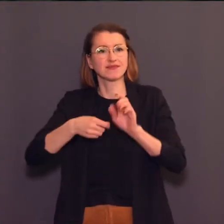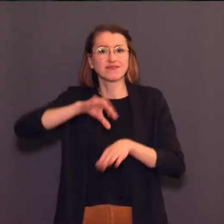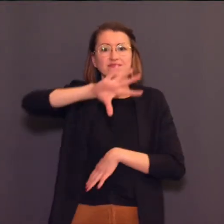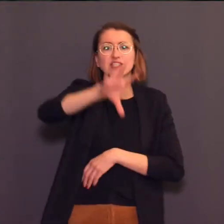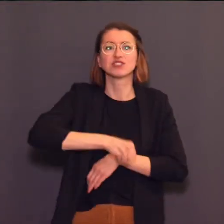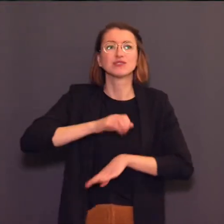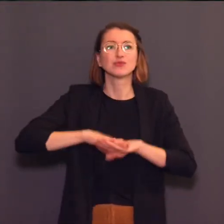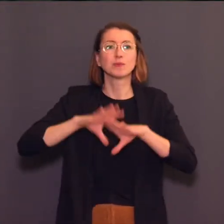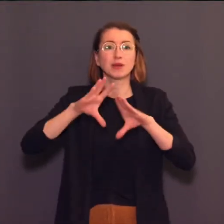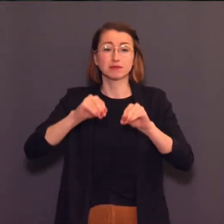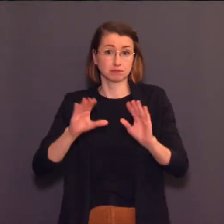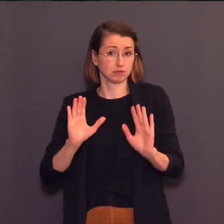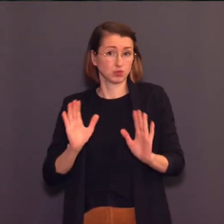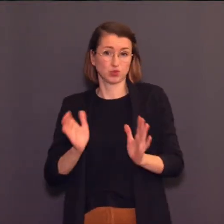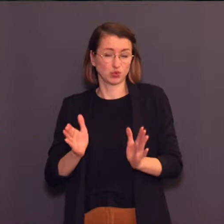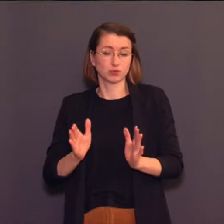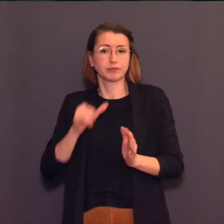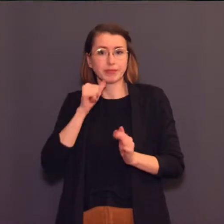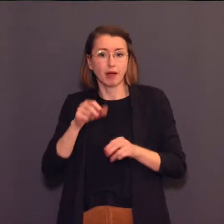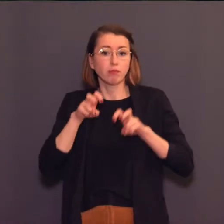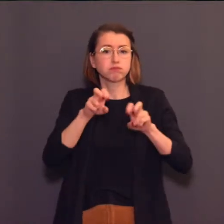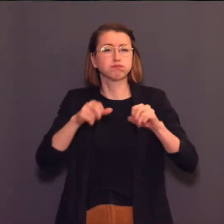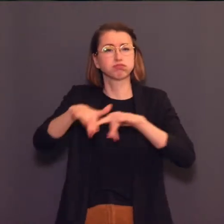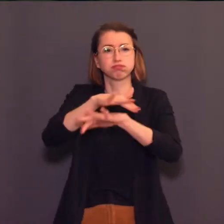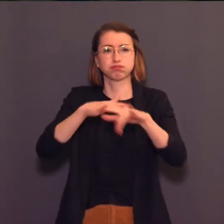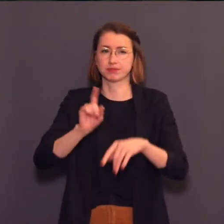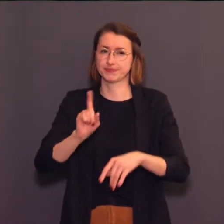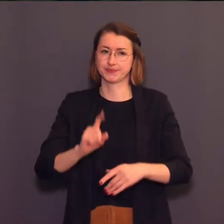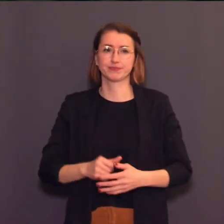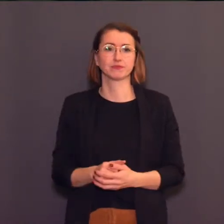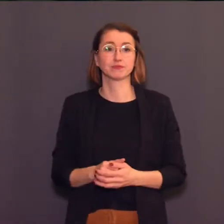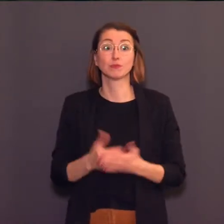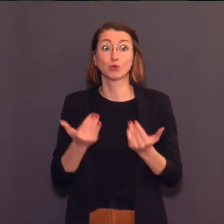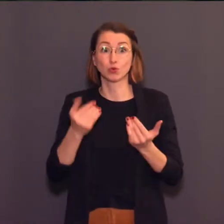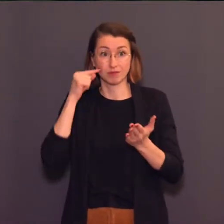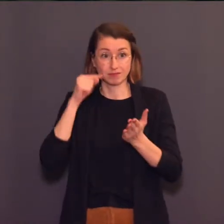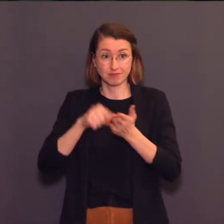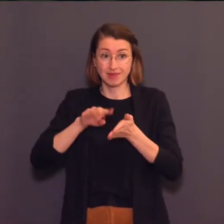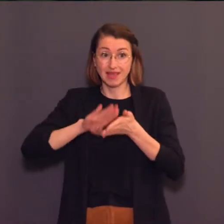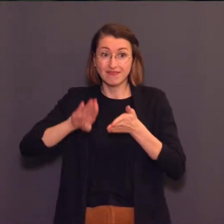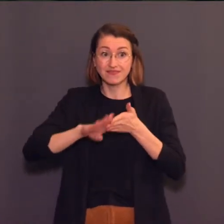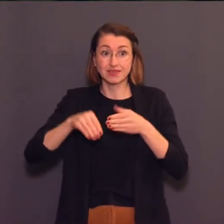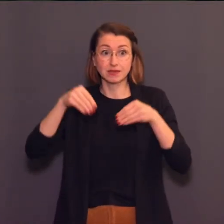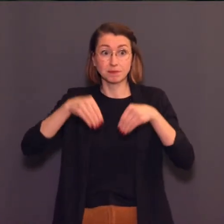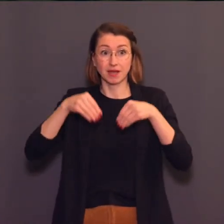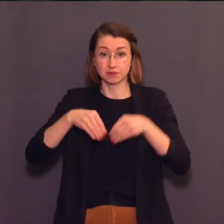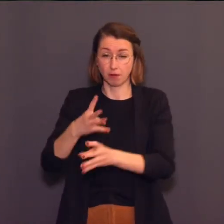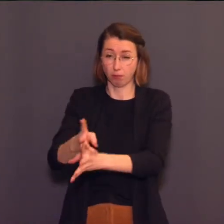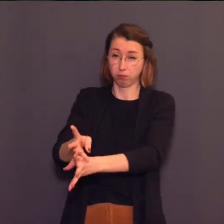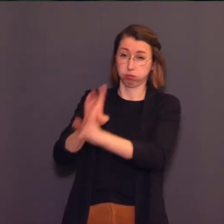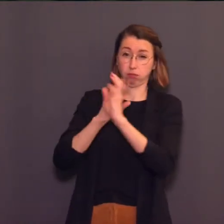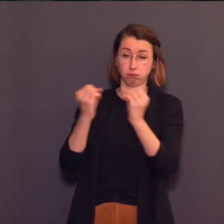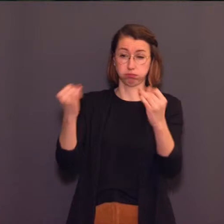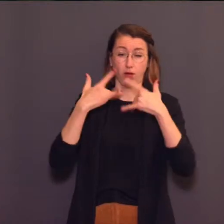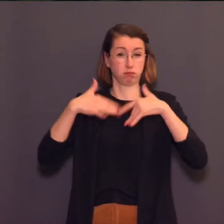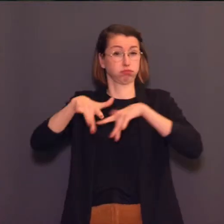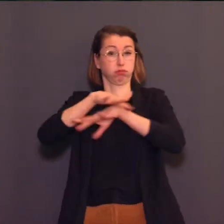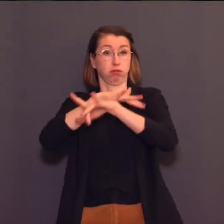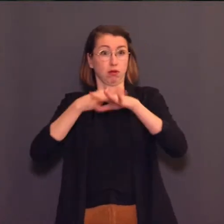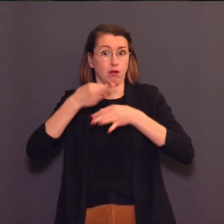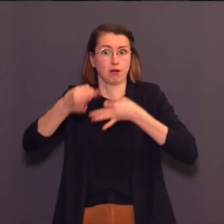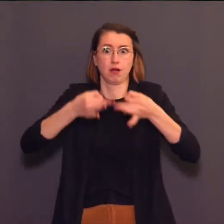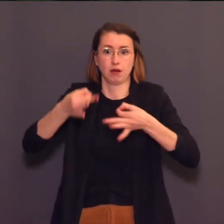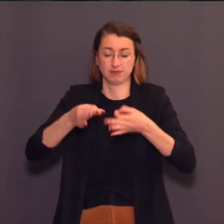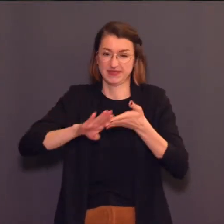clients pour éviter une trop grande affluence dans son commerce ou devant son commerce. Au vu de la situation, il est